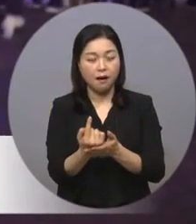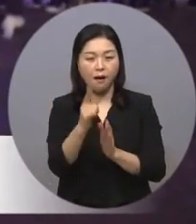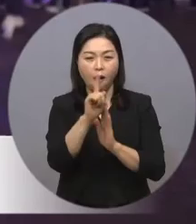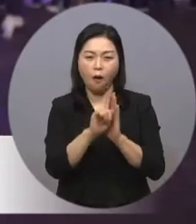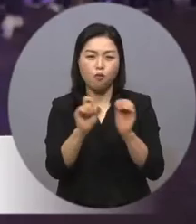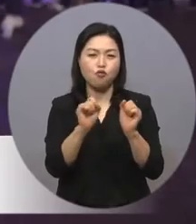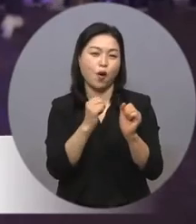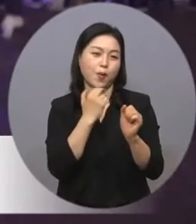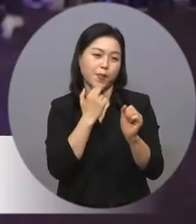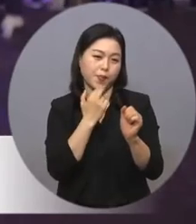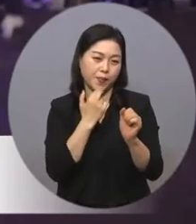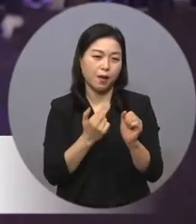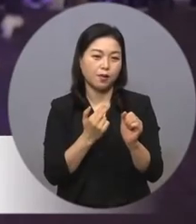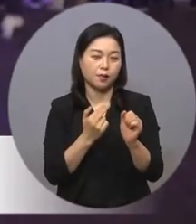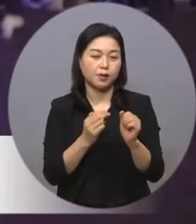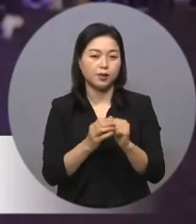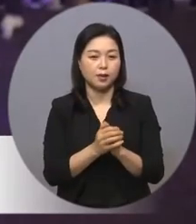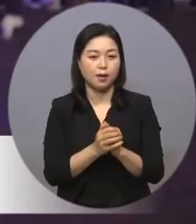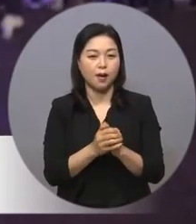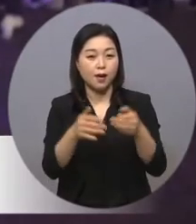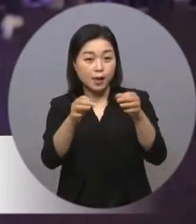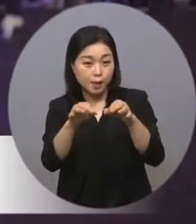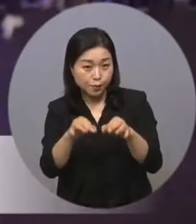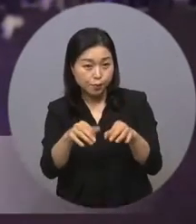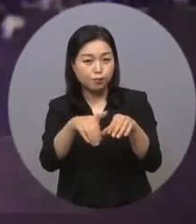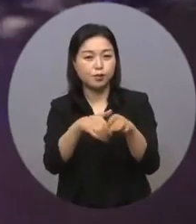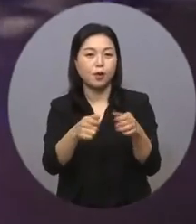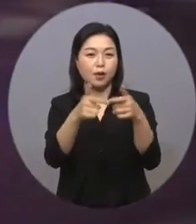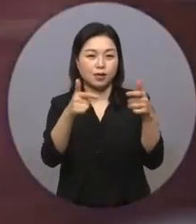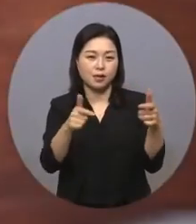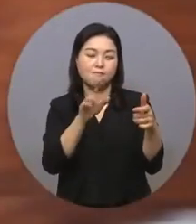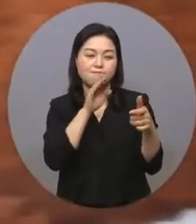춥지도 않고 기부 문화 확산에 좋은 것 같아요.